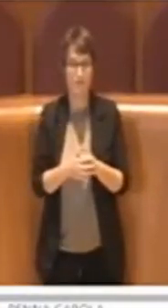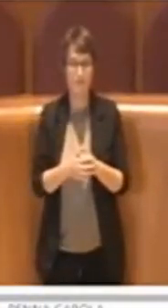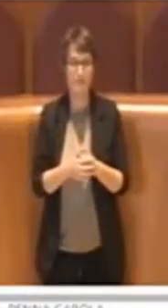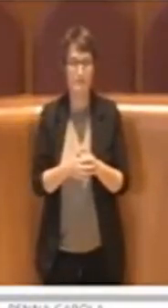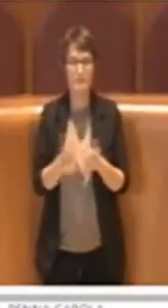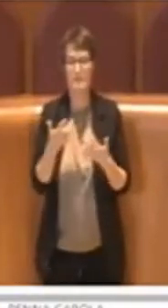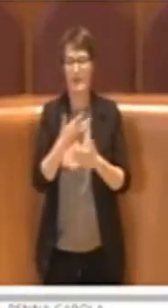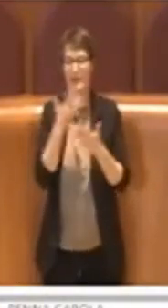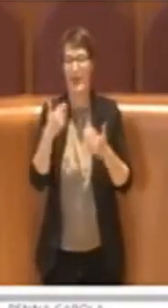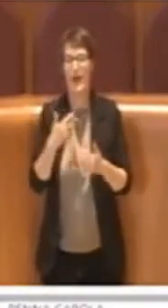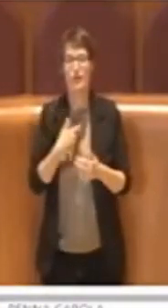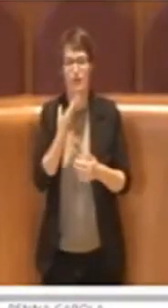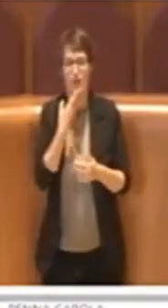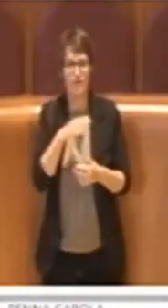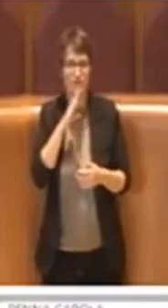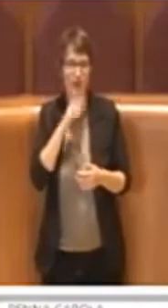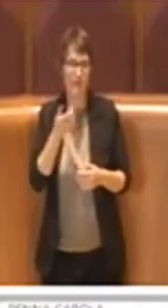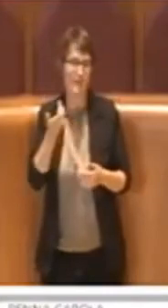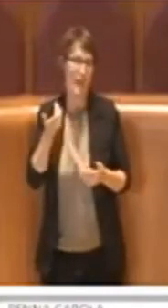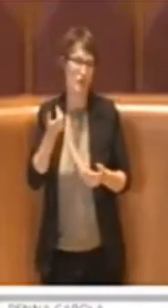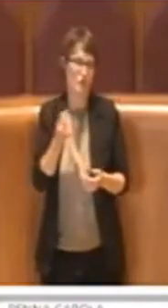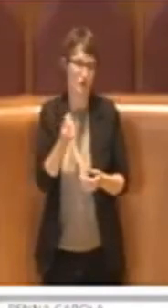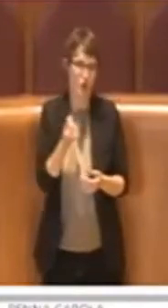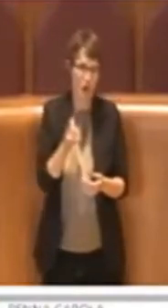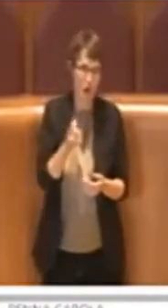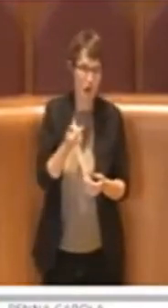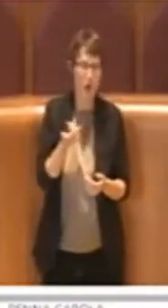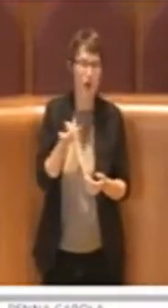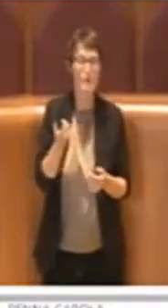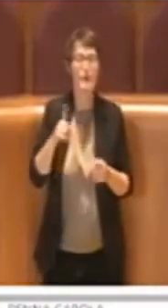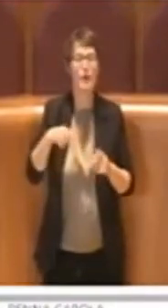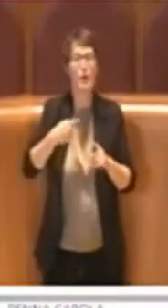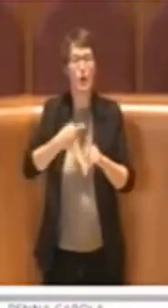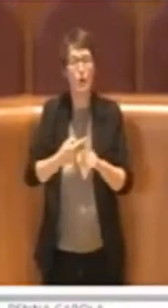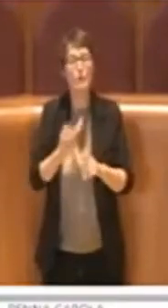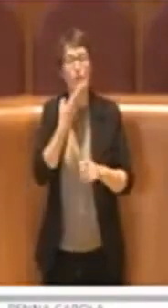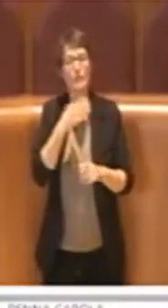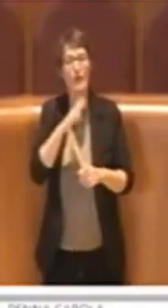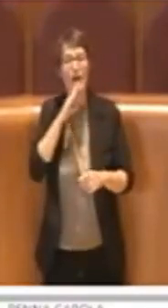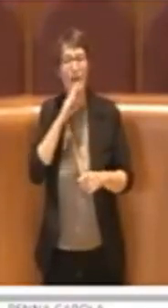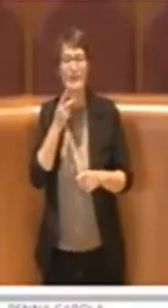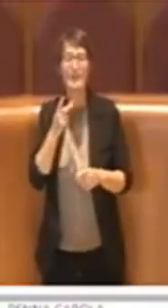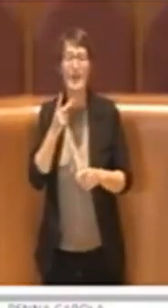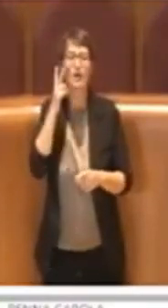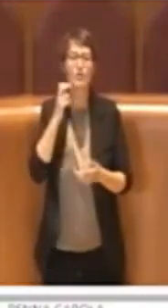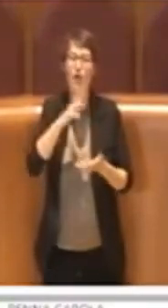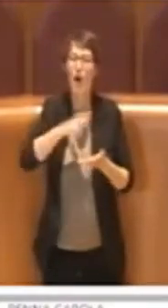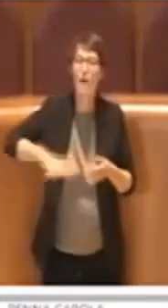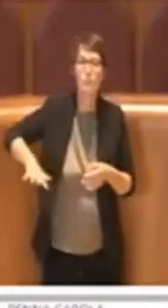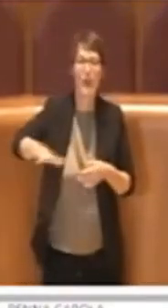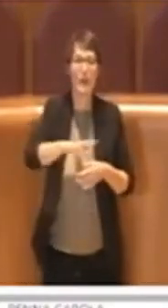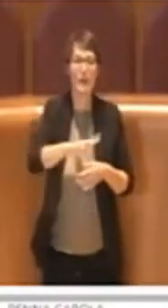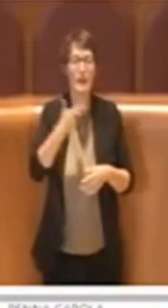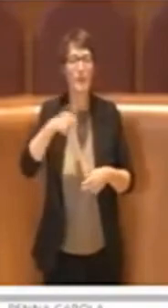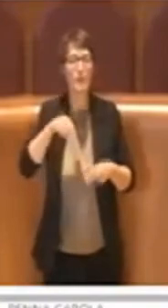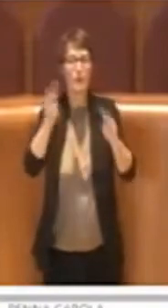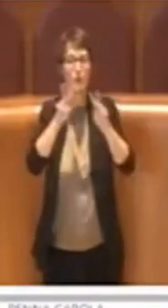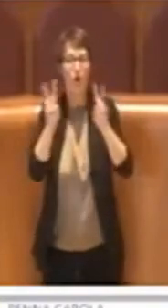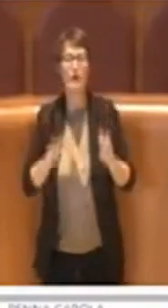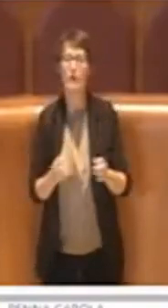beneficio economico per chi aderisce alla comunità energetica, ma c'è anche un beneficio ambientale perché l'energia che poi produrranno